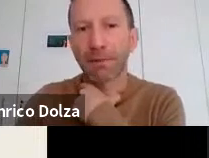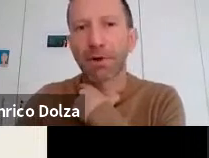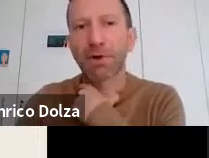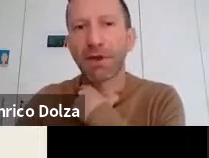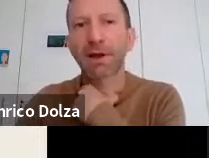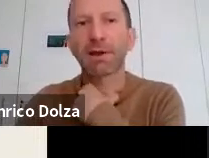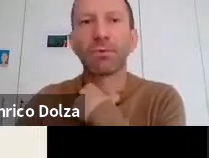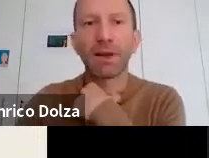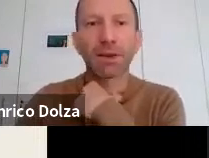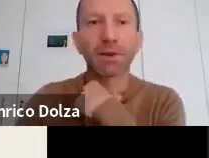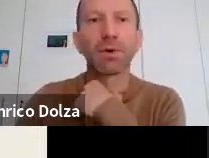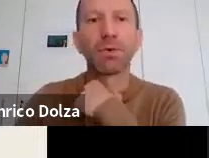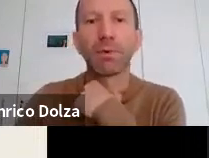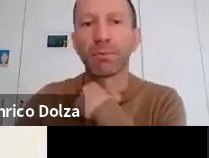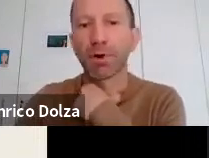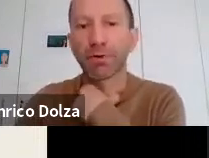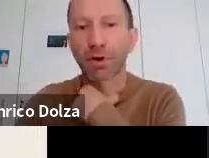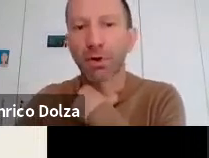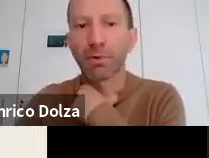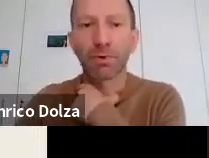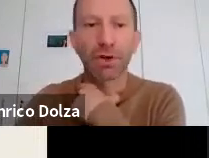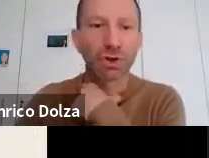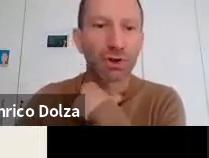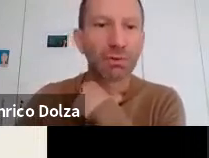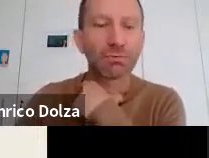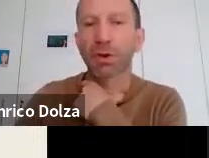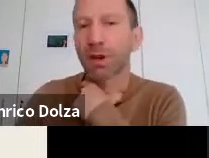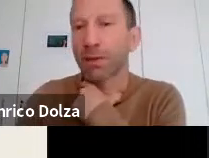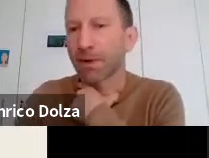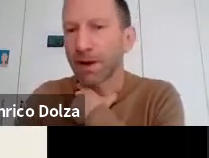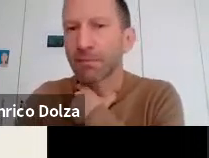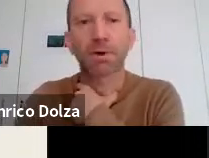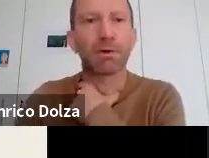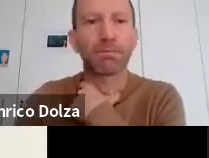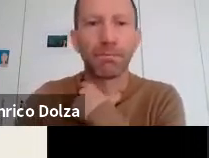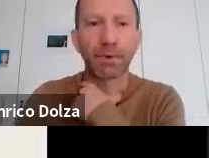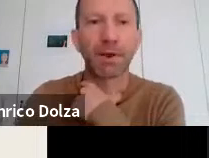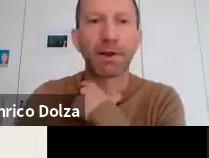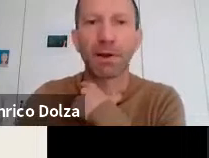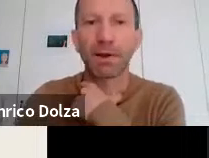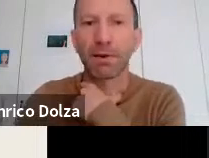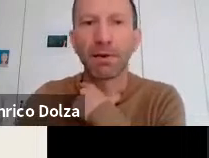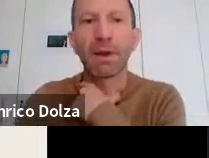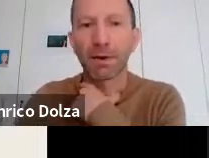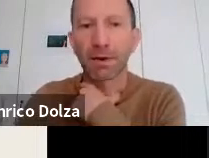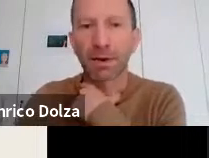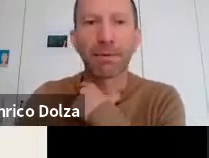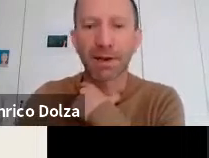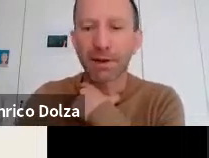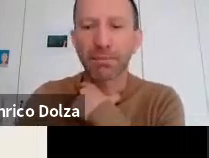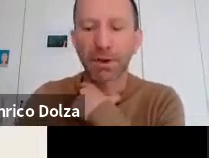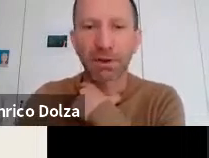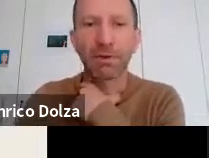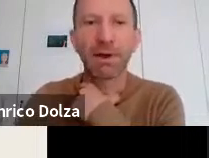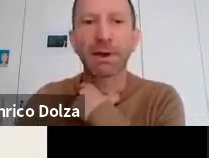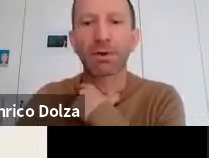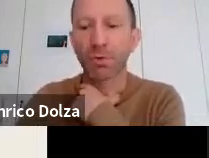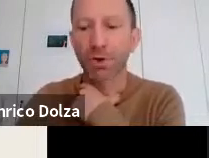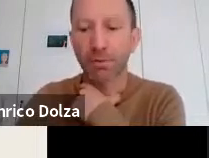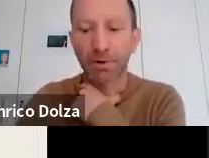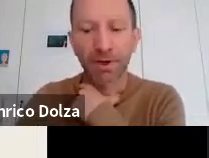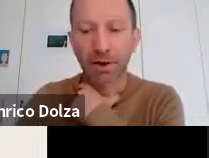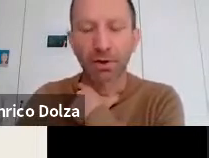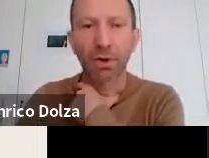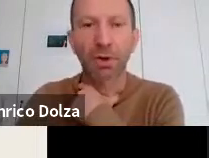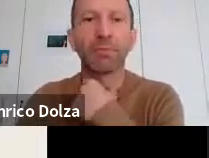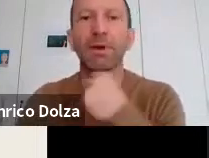sorde potrebbero avere un lessico un po' più povero o un po' più rigido, non sempre, però capita, è possibile, e